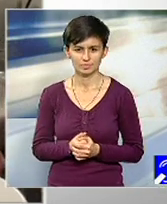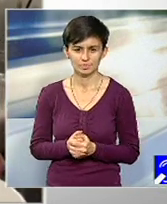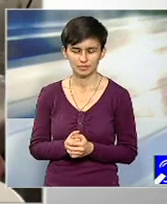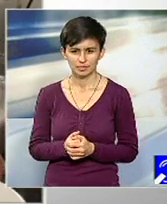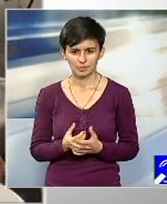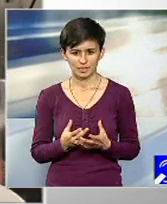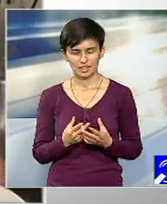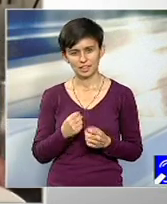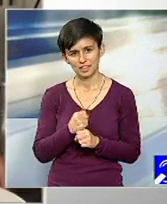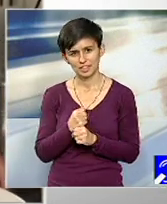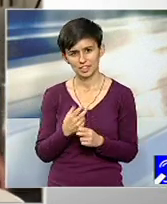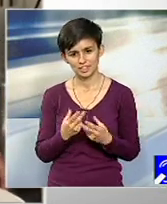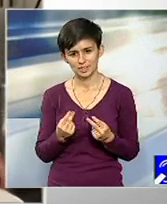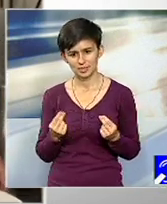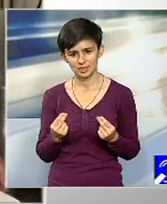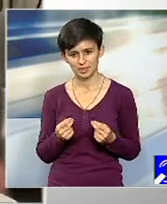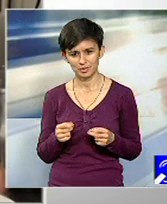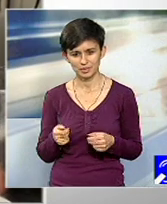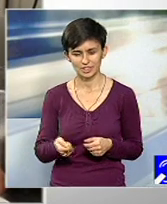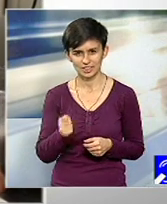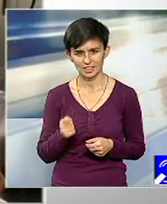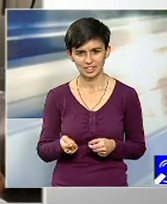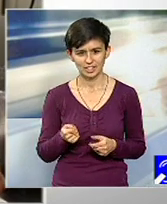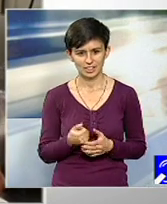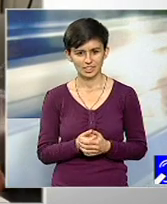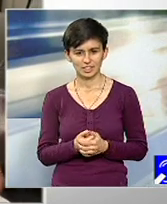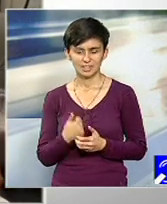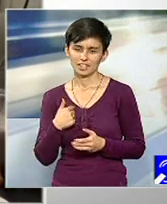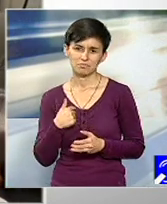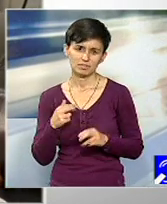multe, multe. Cam cât o să ne iasă, Raluca? Ajung?